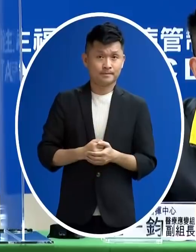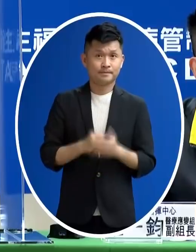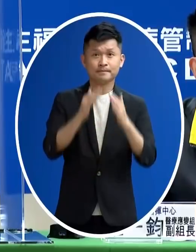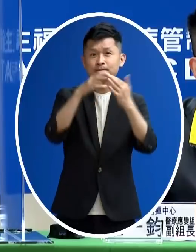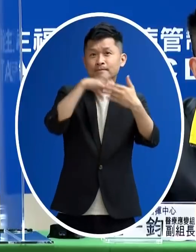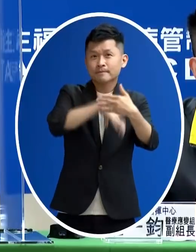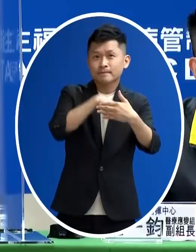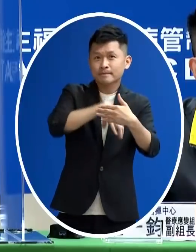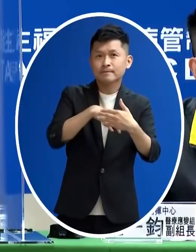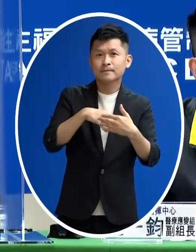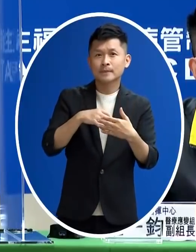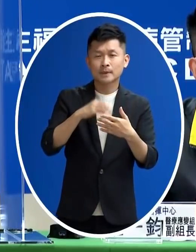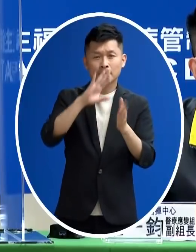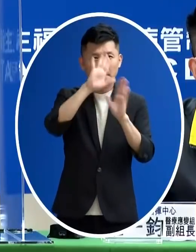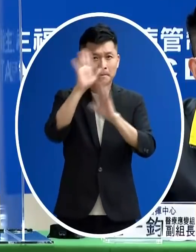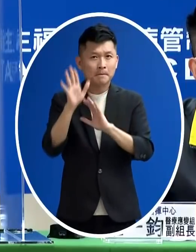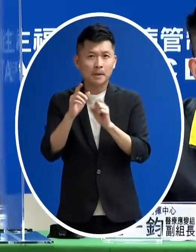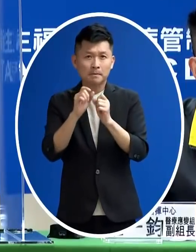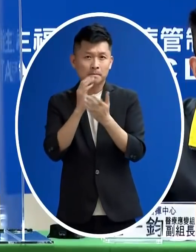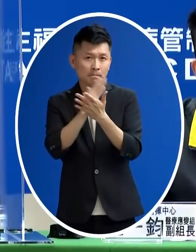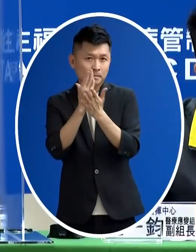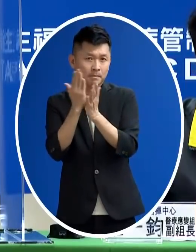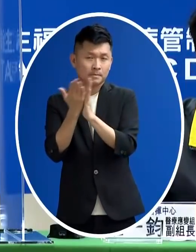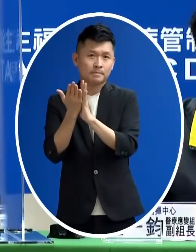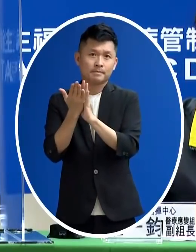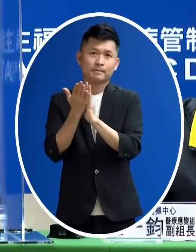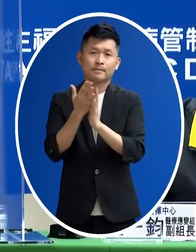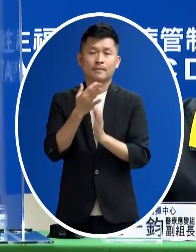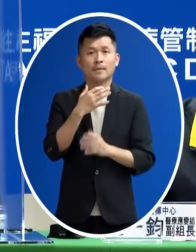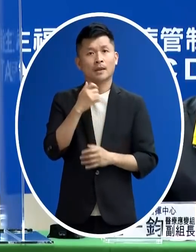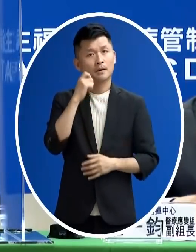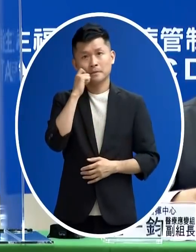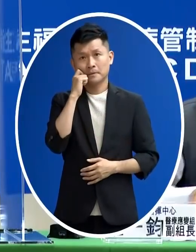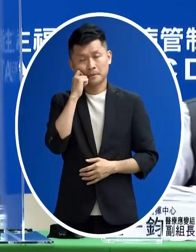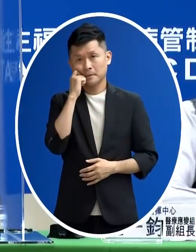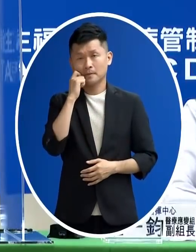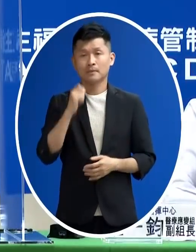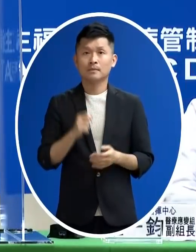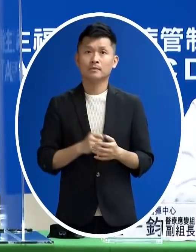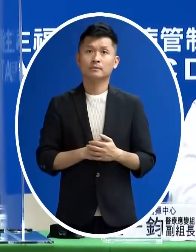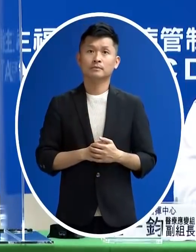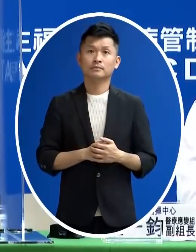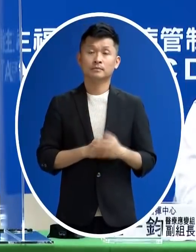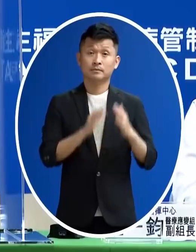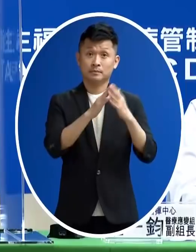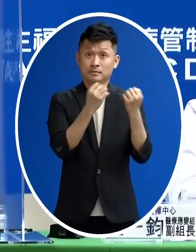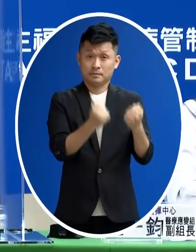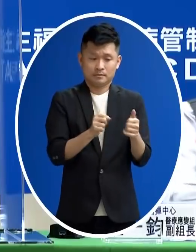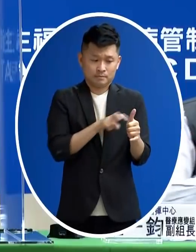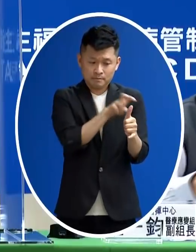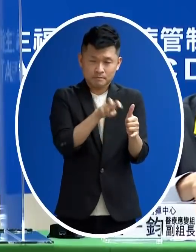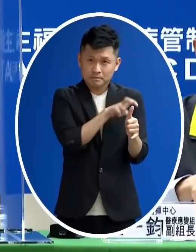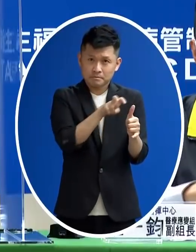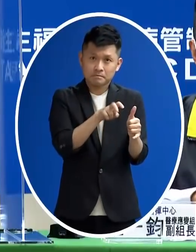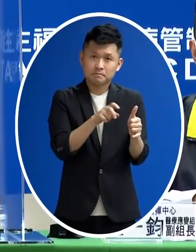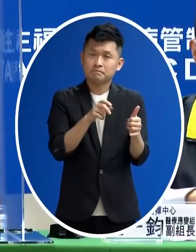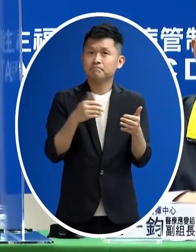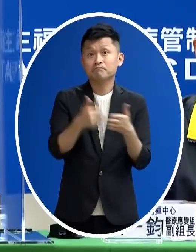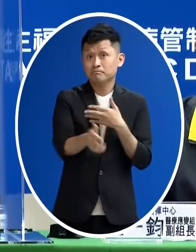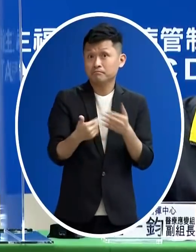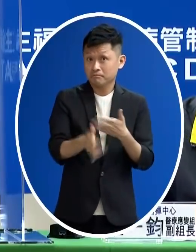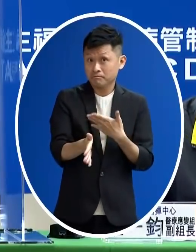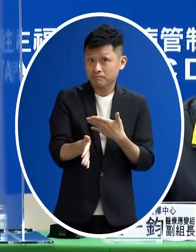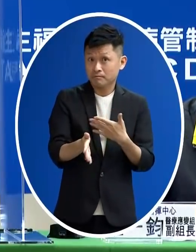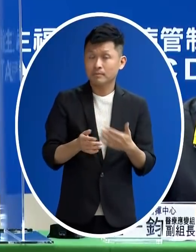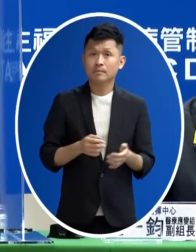家里面有一些情形没有办法来作为他的一个，哦，就是做一个居家照护的条件，